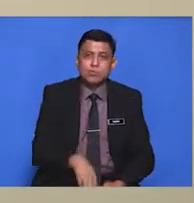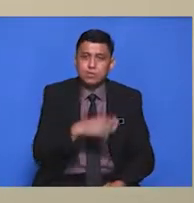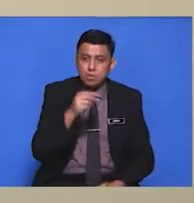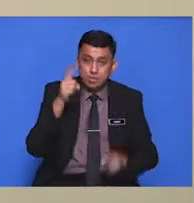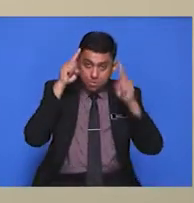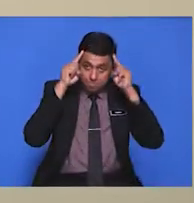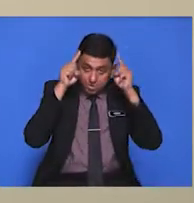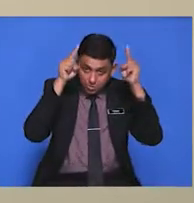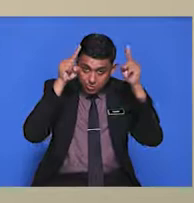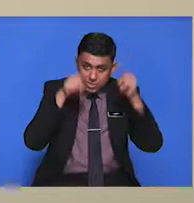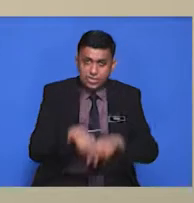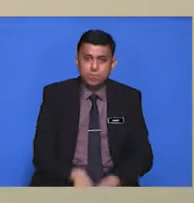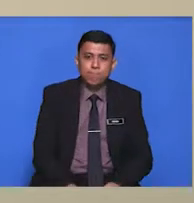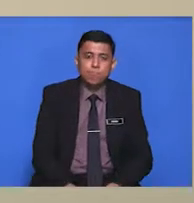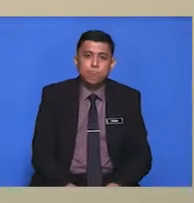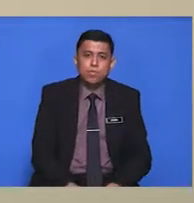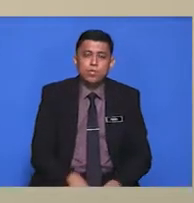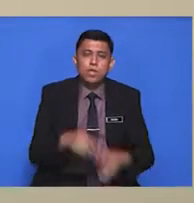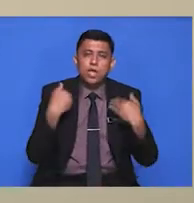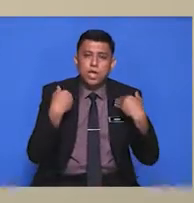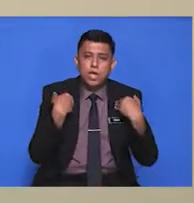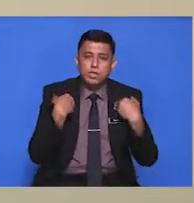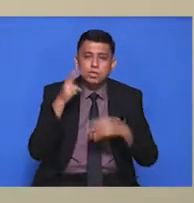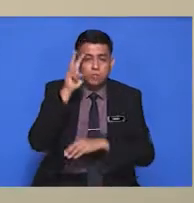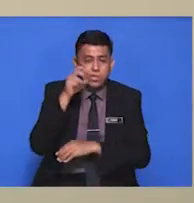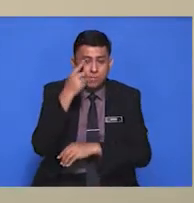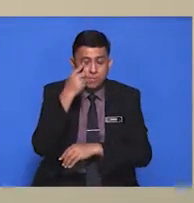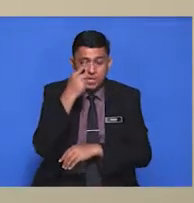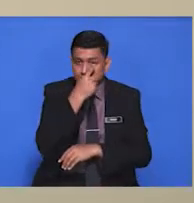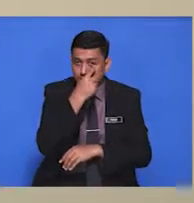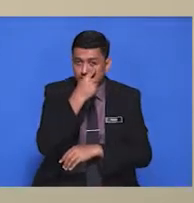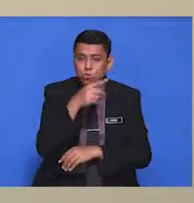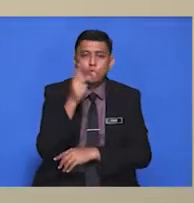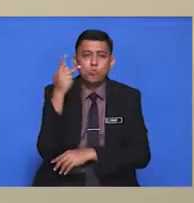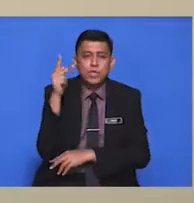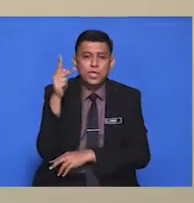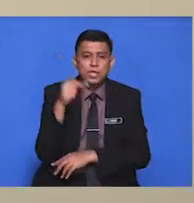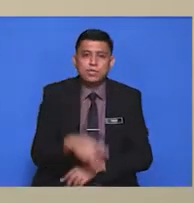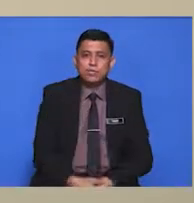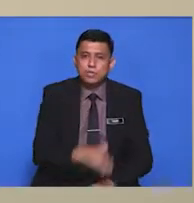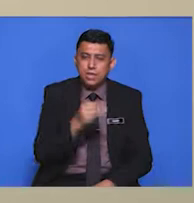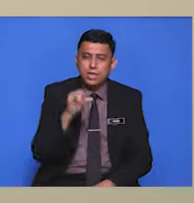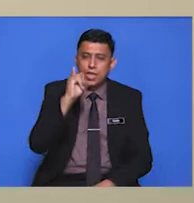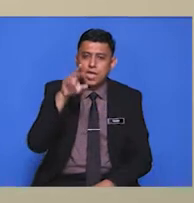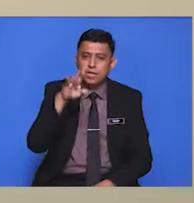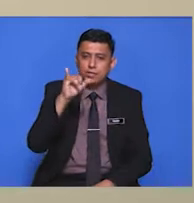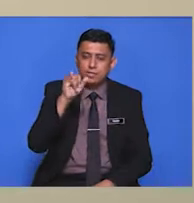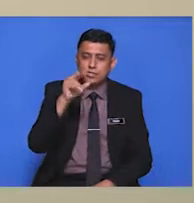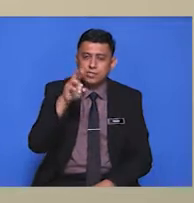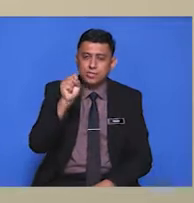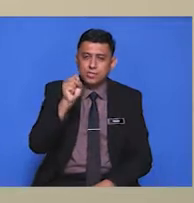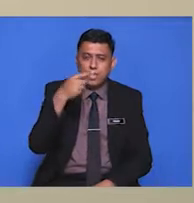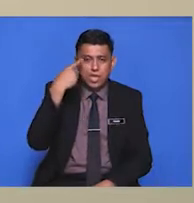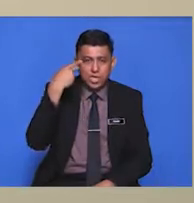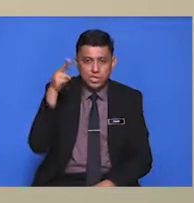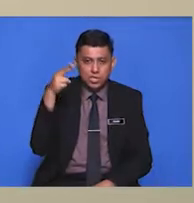tanduk kecil di kepala serta mempunyai sepasang mata berwarna kuning beriris hijau.